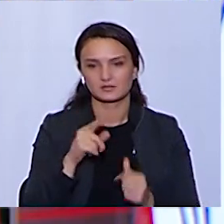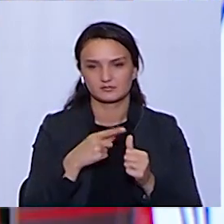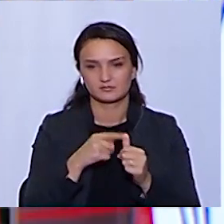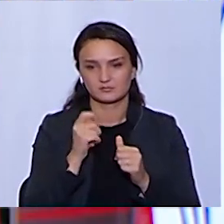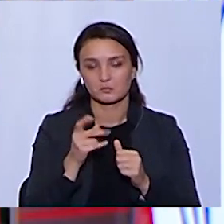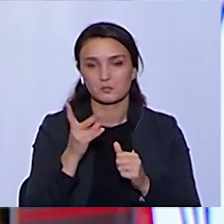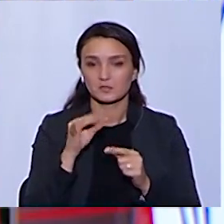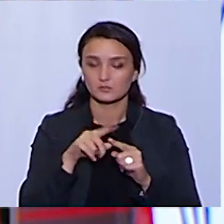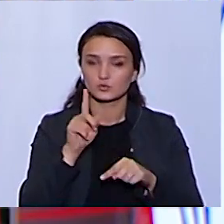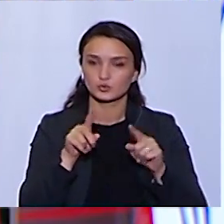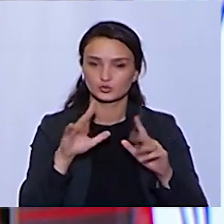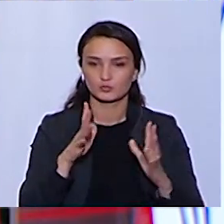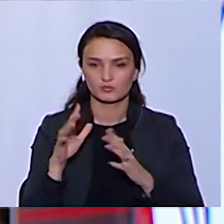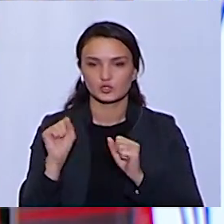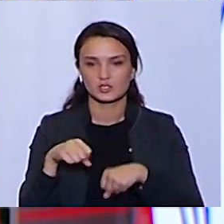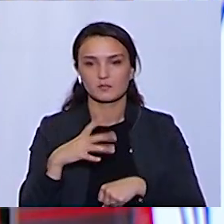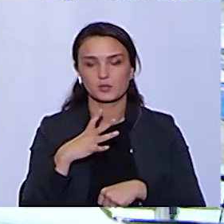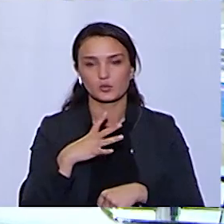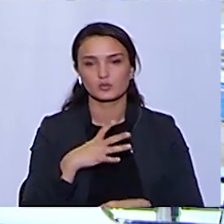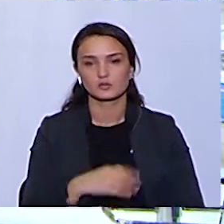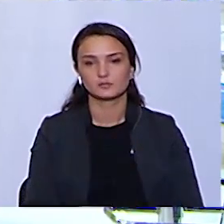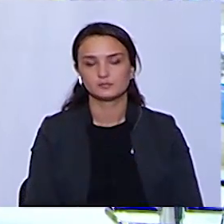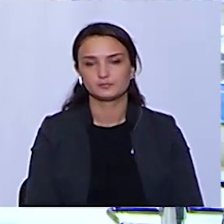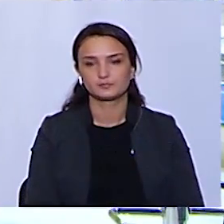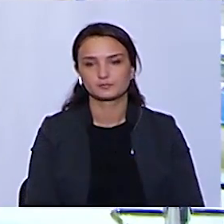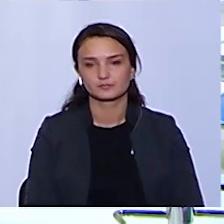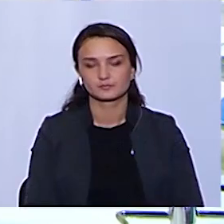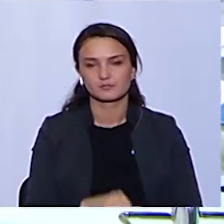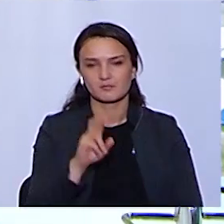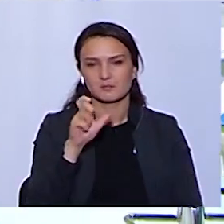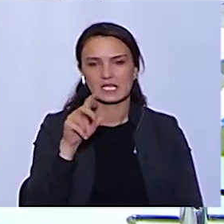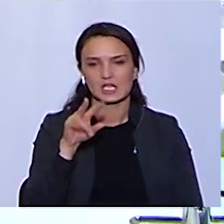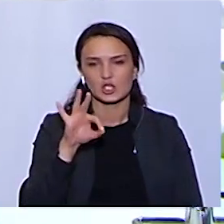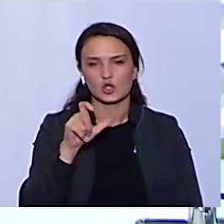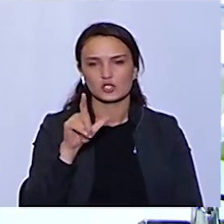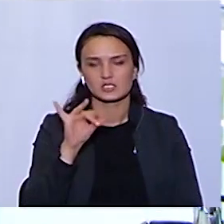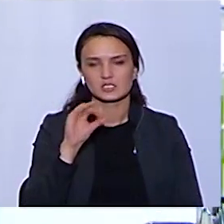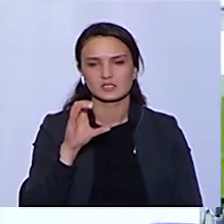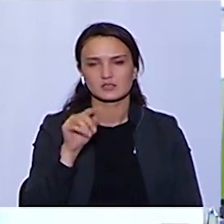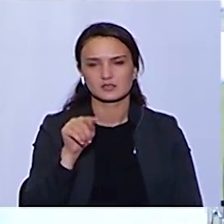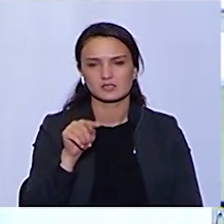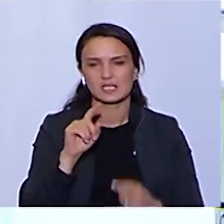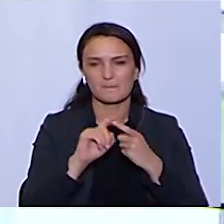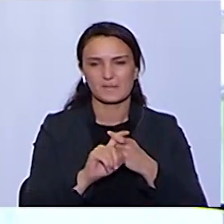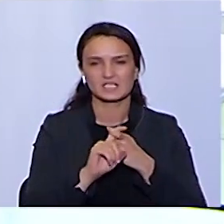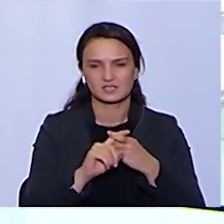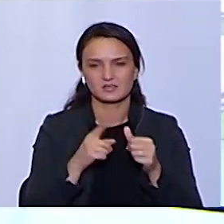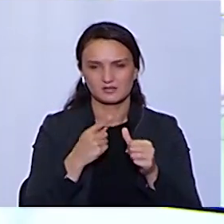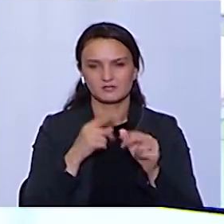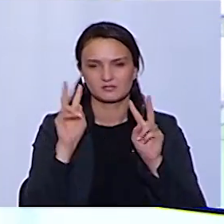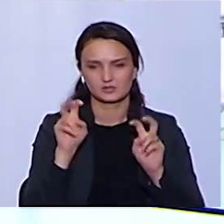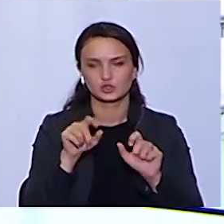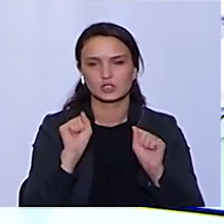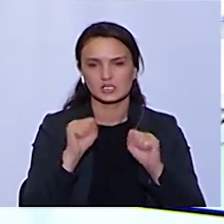ზოგ შემთხვევაში შეიძლება იყოს ეგრეთ წოდებული ბორელიოზის, ანუ ეს არის ტიპის მეერე ესე ვთქვათ ინფექცია,